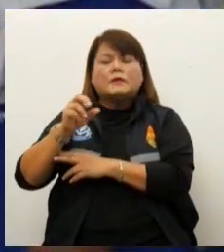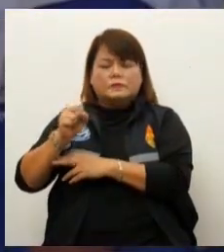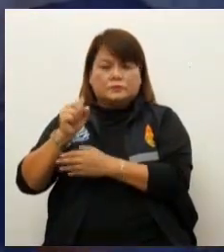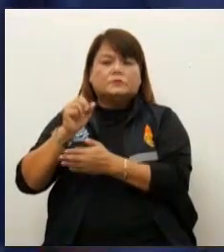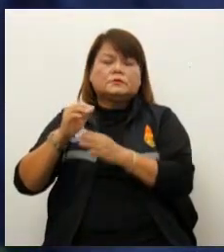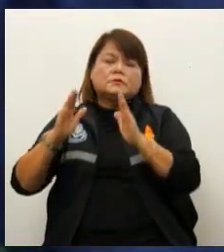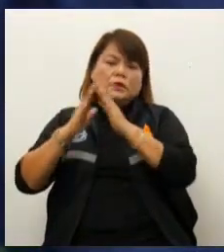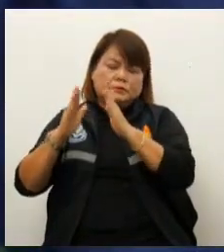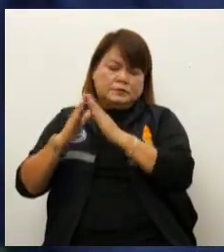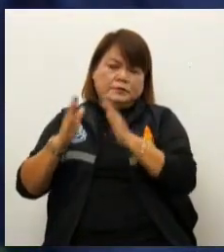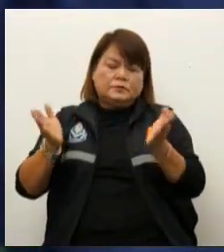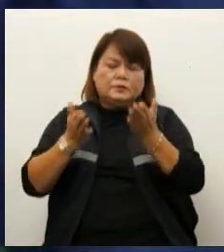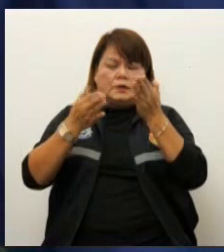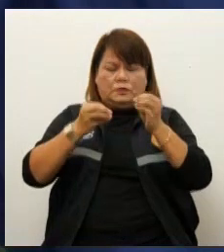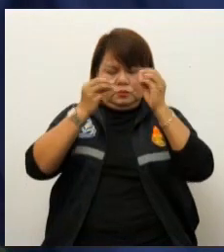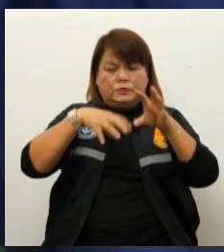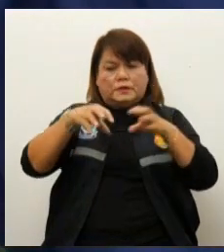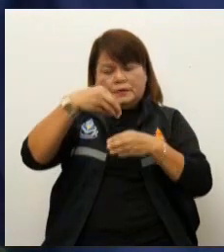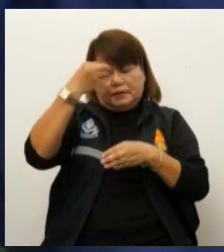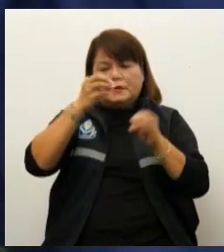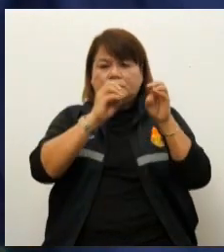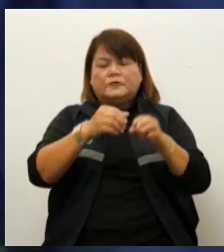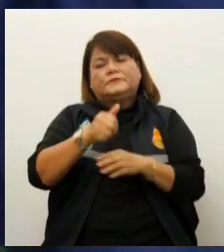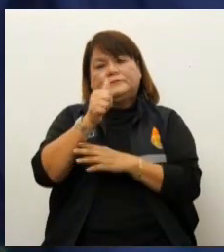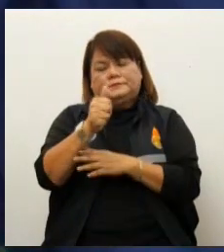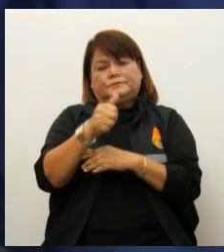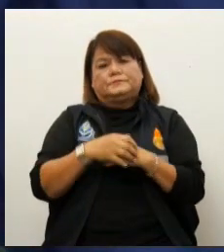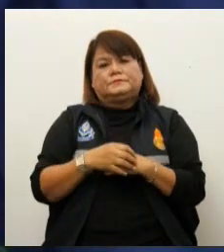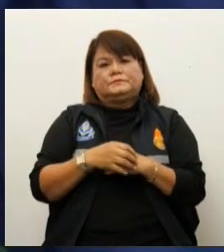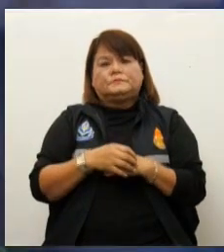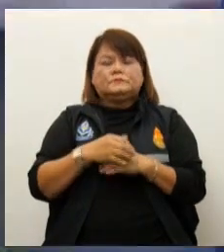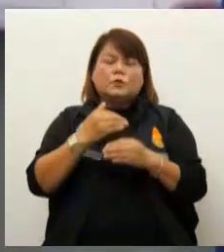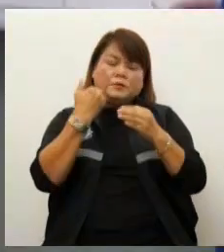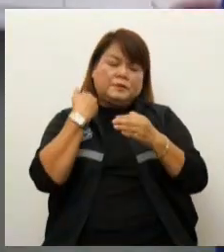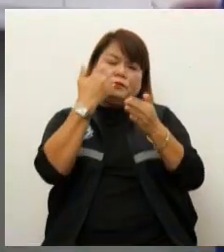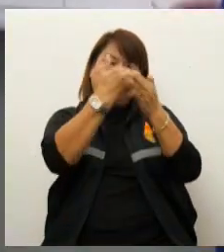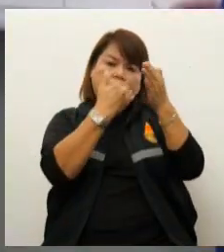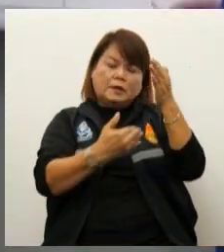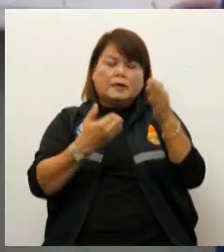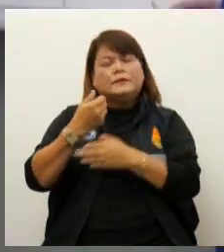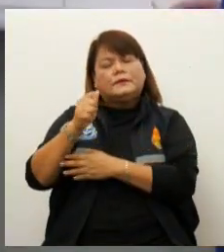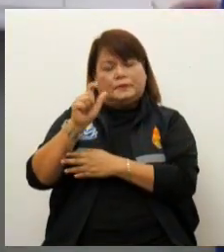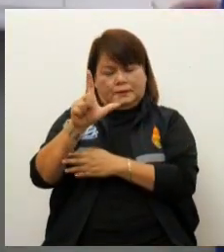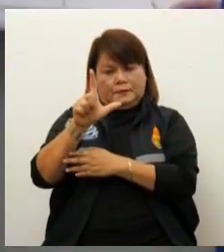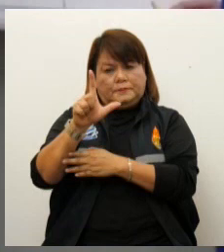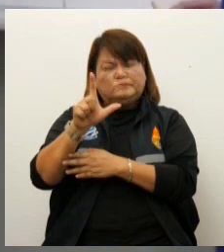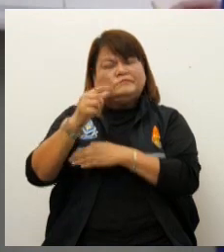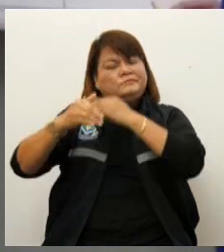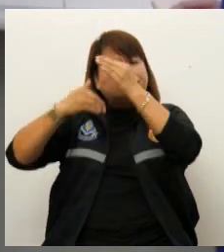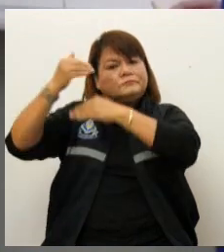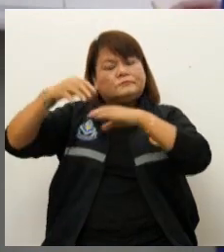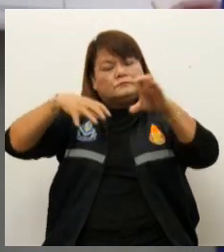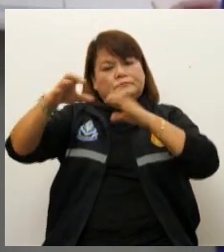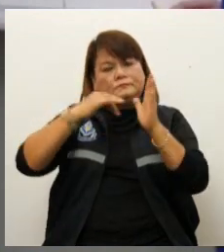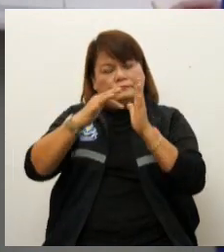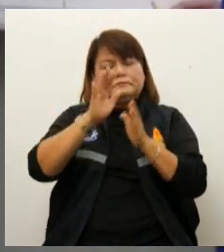ส่งเสริมให้ครูจัดการเรียนการสอนอย่างมีประสิทธิภาพโดยผ่านกระบวนการ Active Learning และพัฒนาการจัดการศึกษ